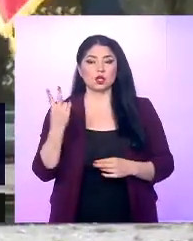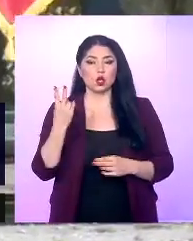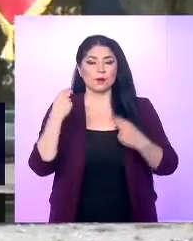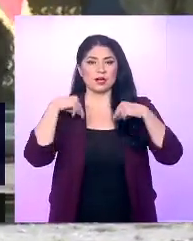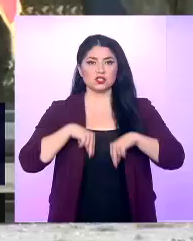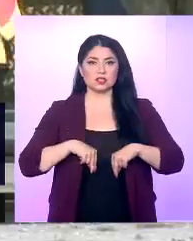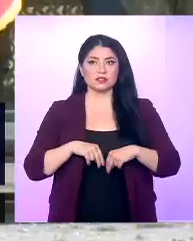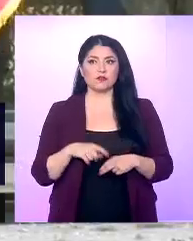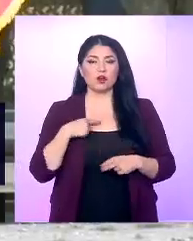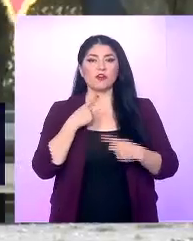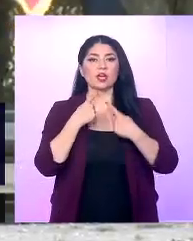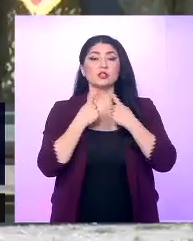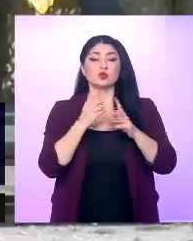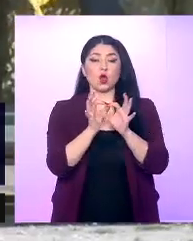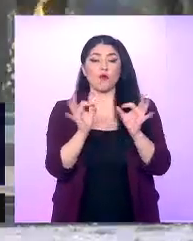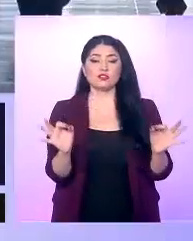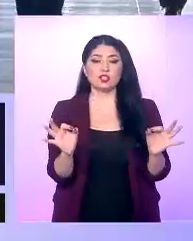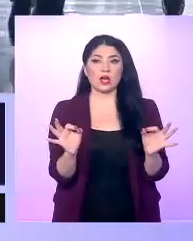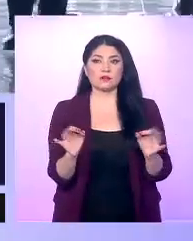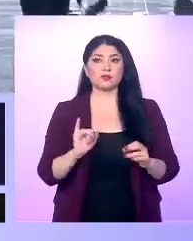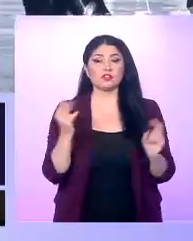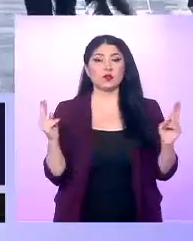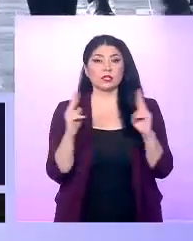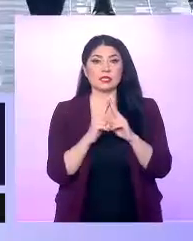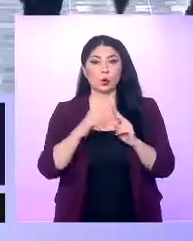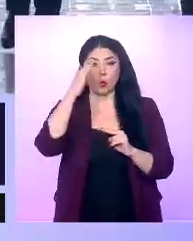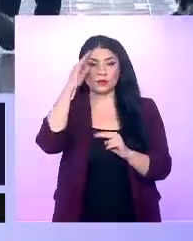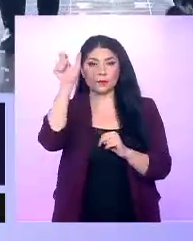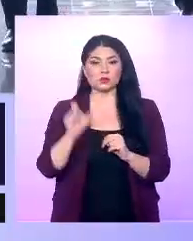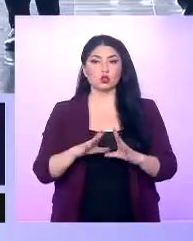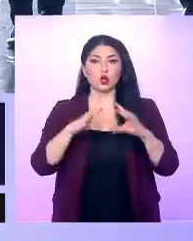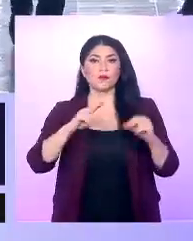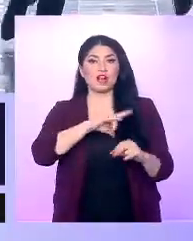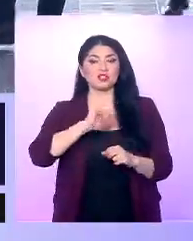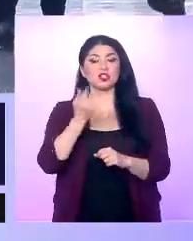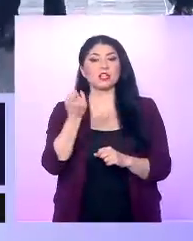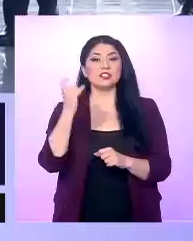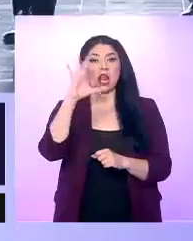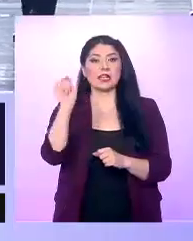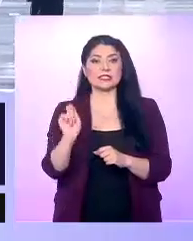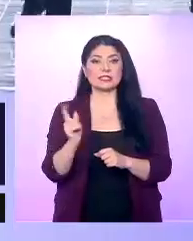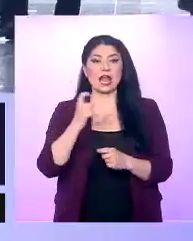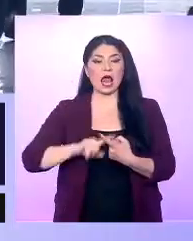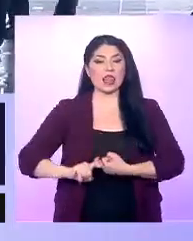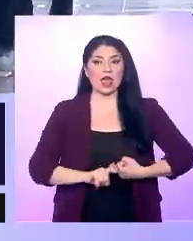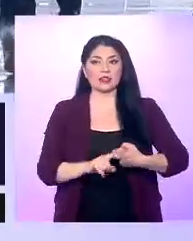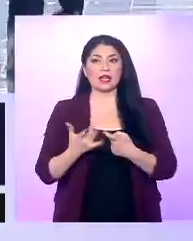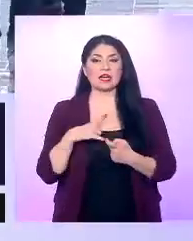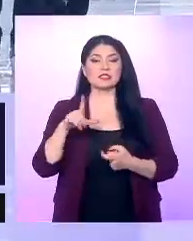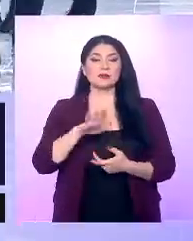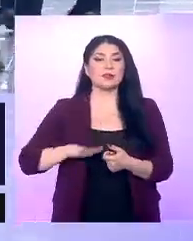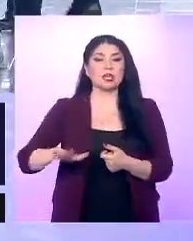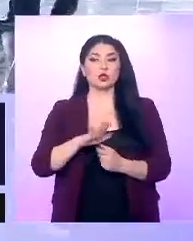de stat, citez, vor avea convorbiri oficiale și se vor întâlni cu militarii români, francezi și din celelalte țări aliate care se află